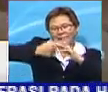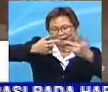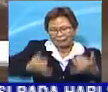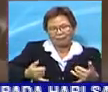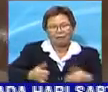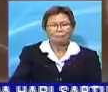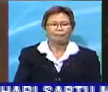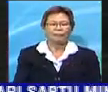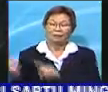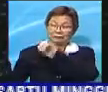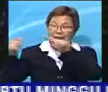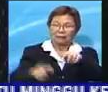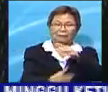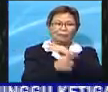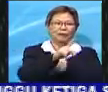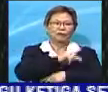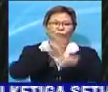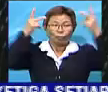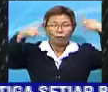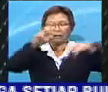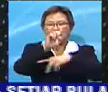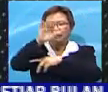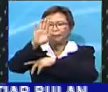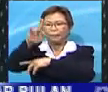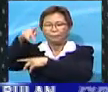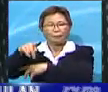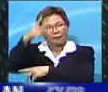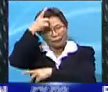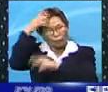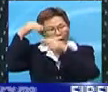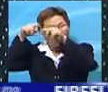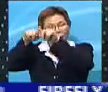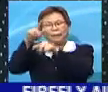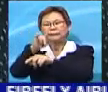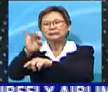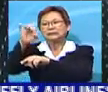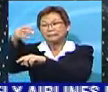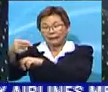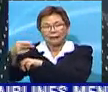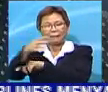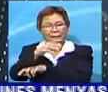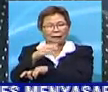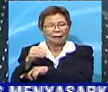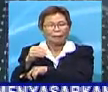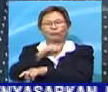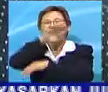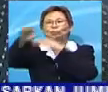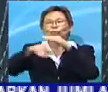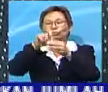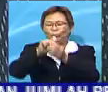ini. Hadir sama Timbalan Ketua Pengarah DBP, Dato' Abang Salehuddin Abang Syokran dan